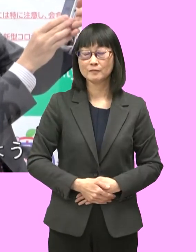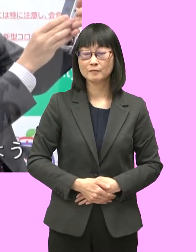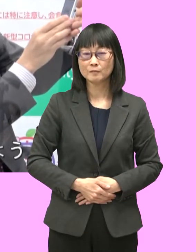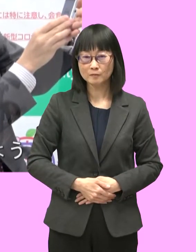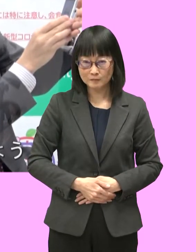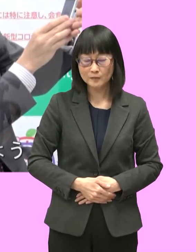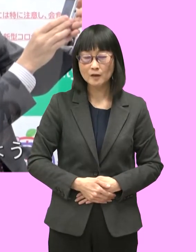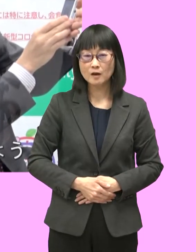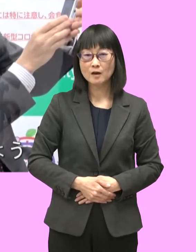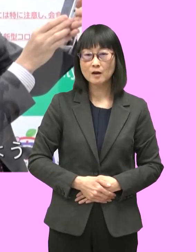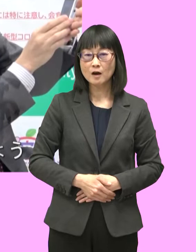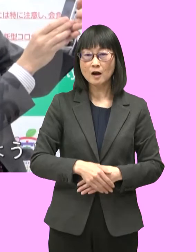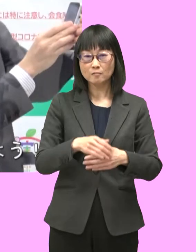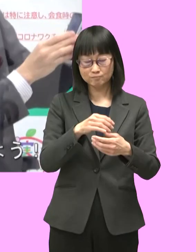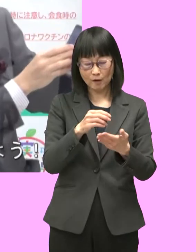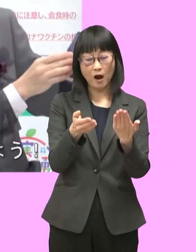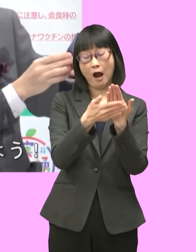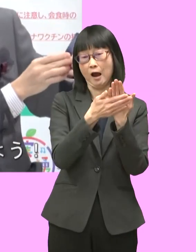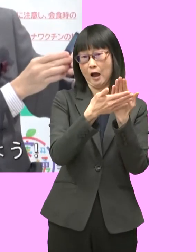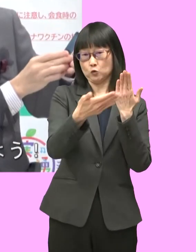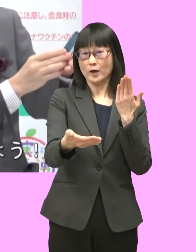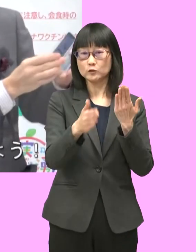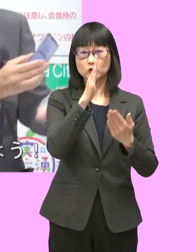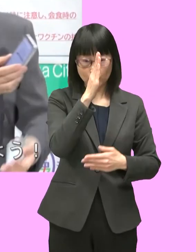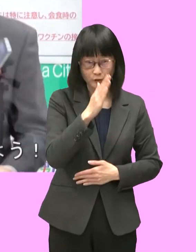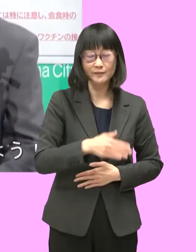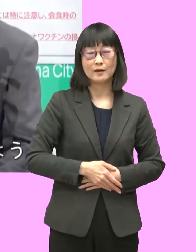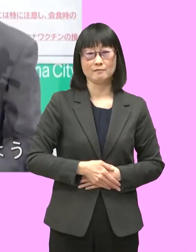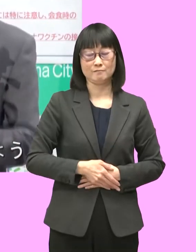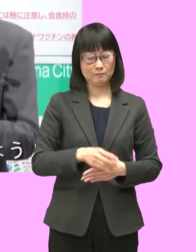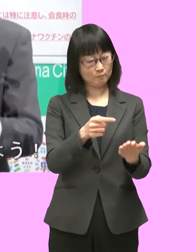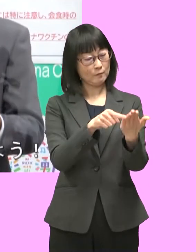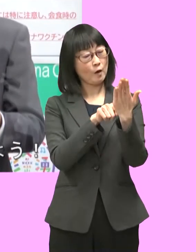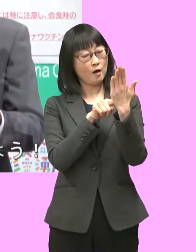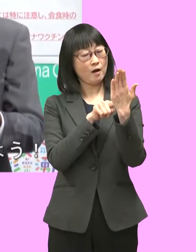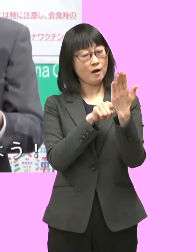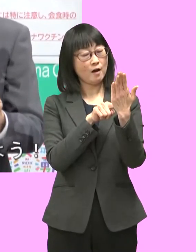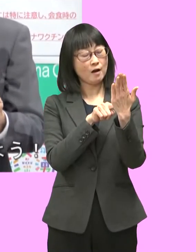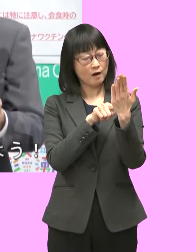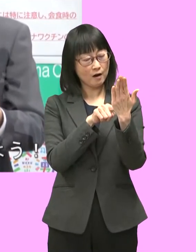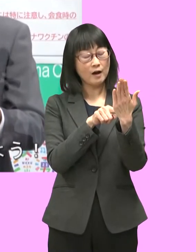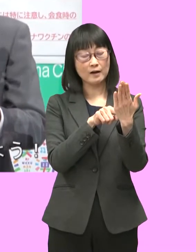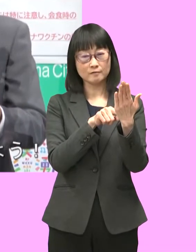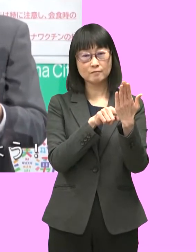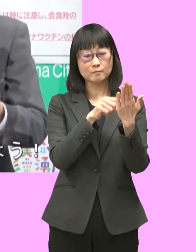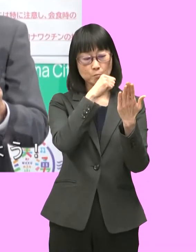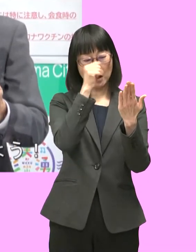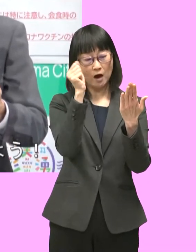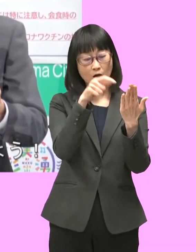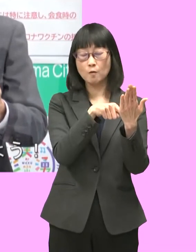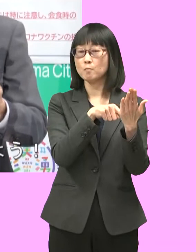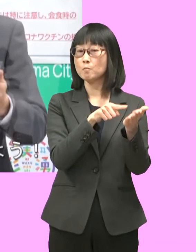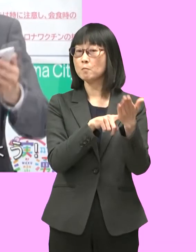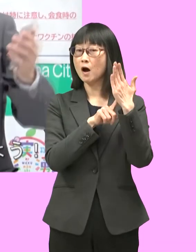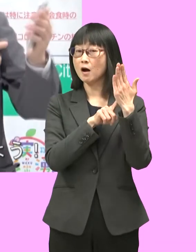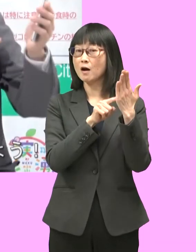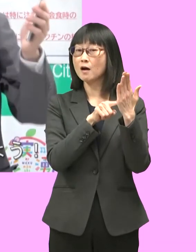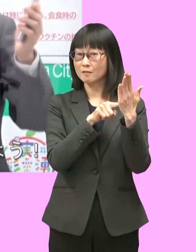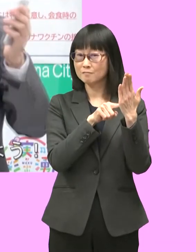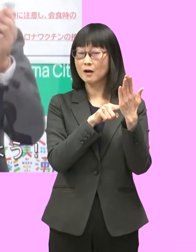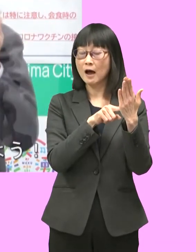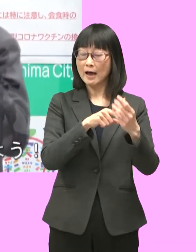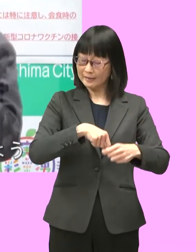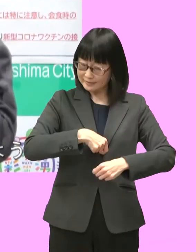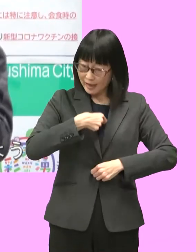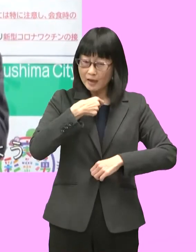ログイン認証に成功しました、カードを外してくださいと出ました。そして利用登録正常に受け